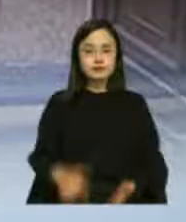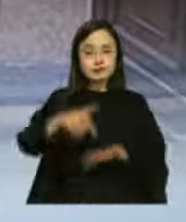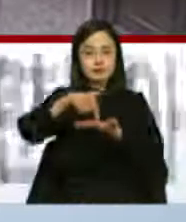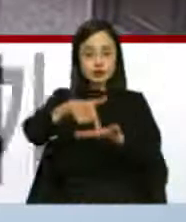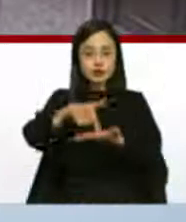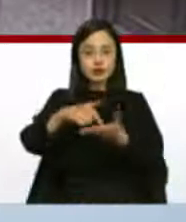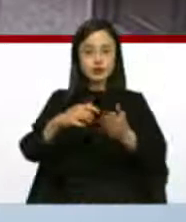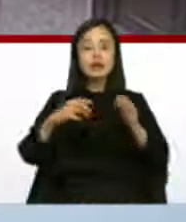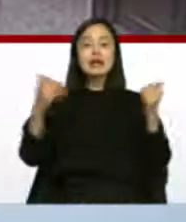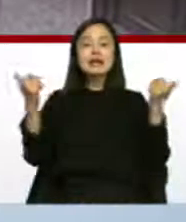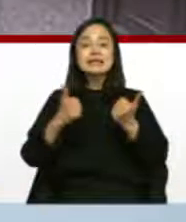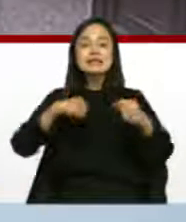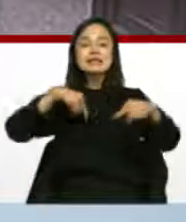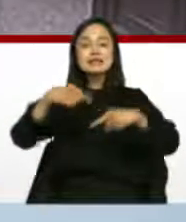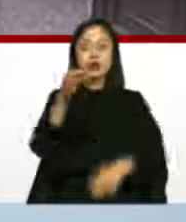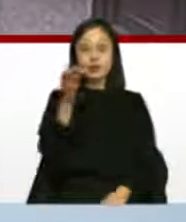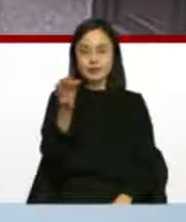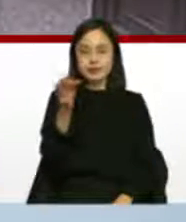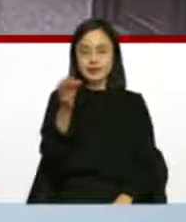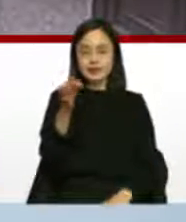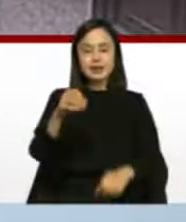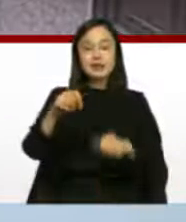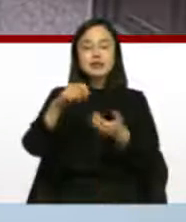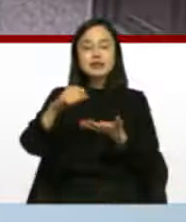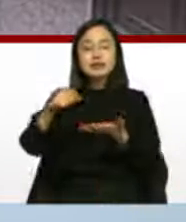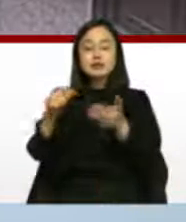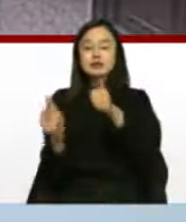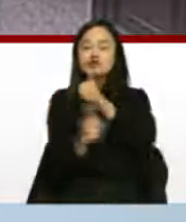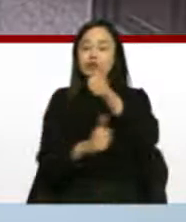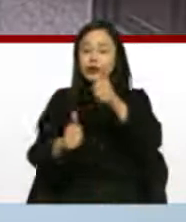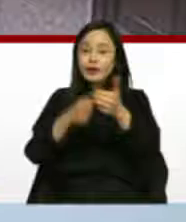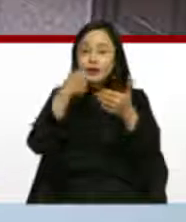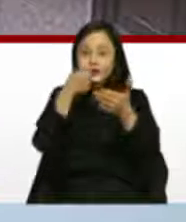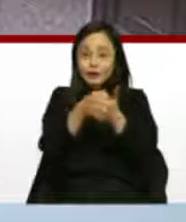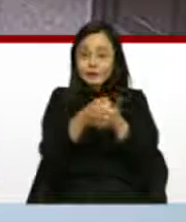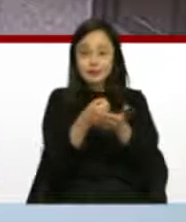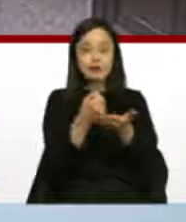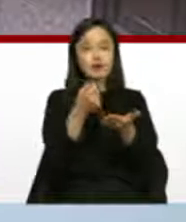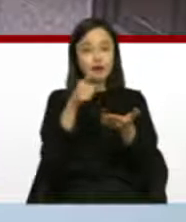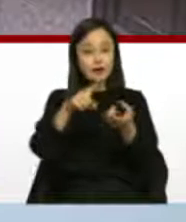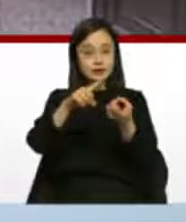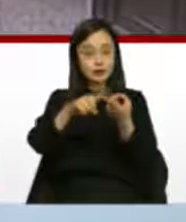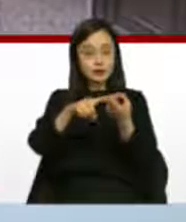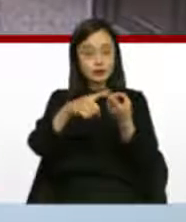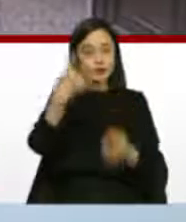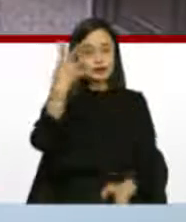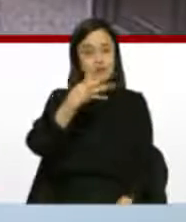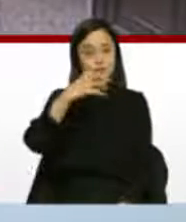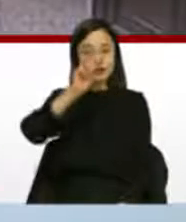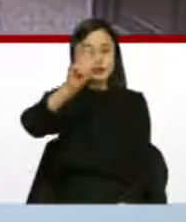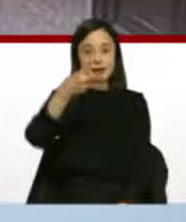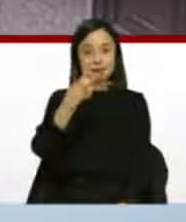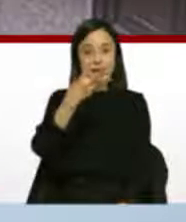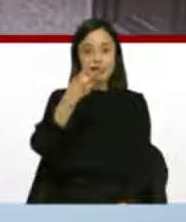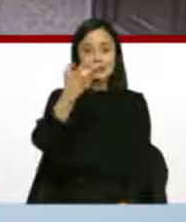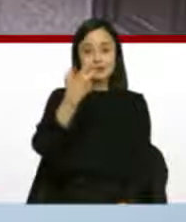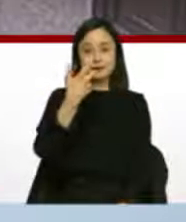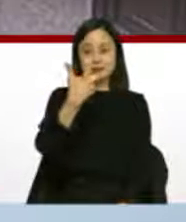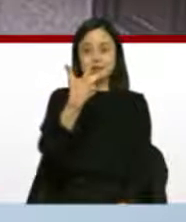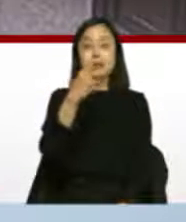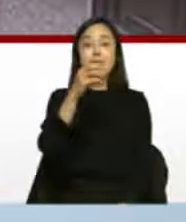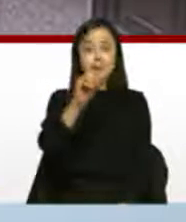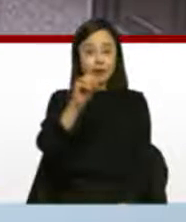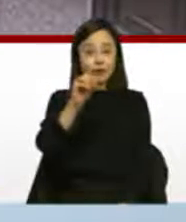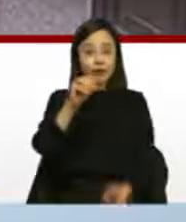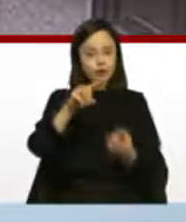광진구 의정비 심의위원회가 결정한 광진구 의원들의 내년도 의정비 4,377만 원에 대한